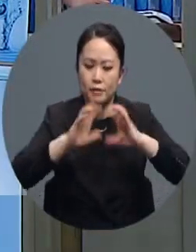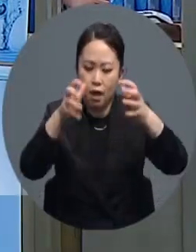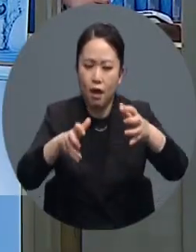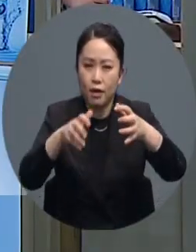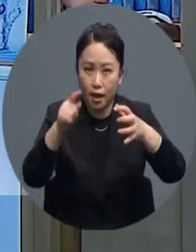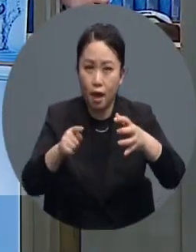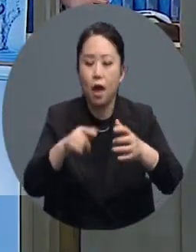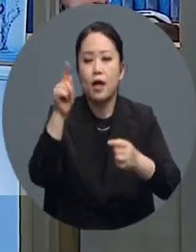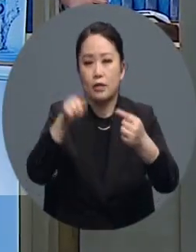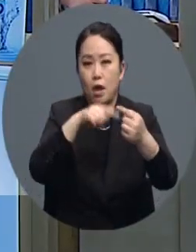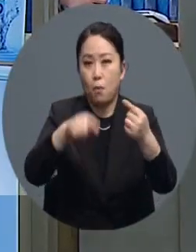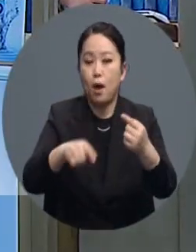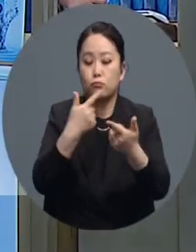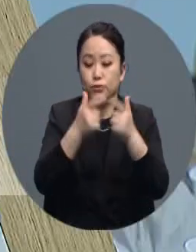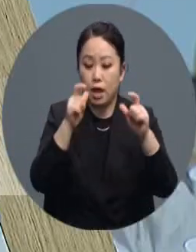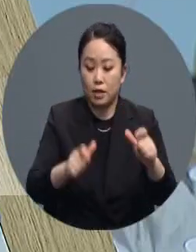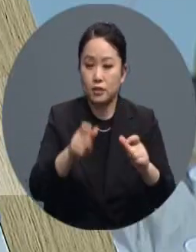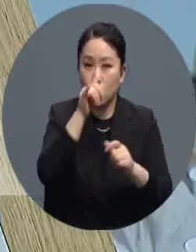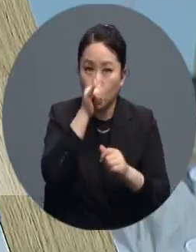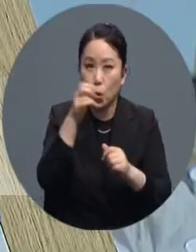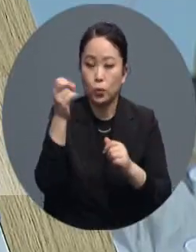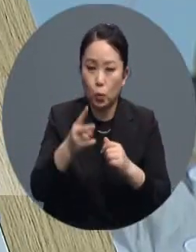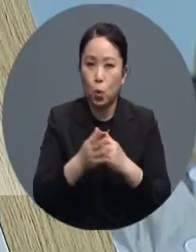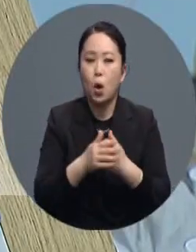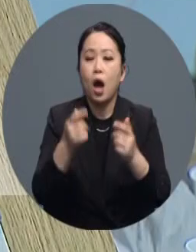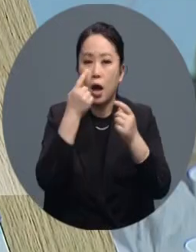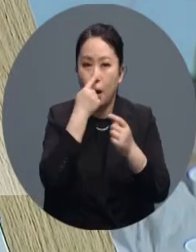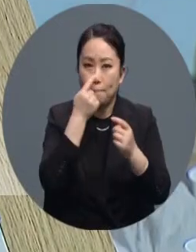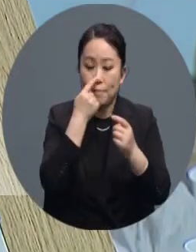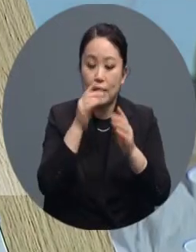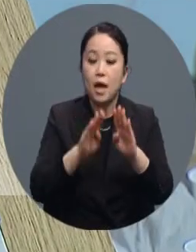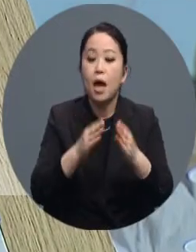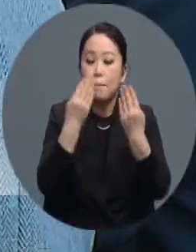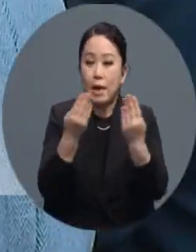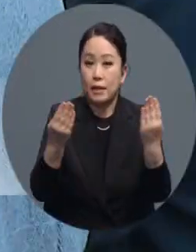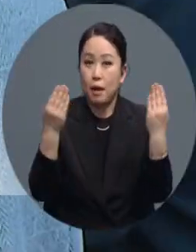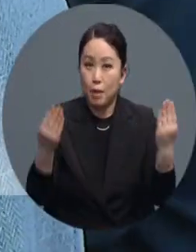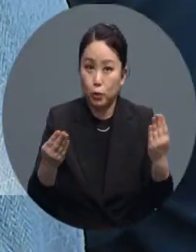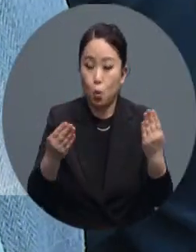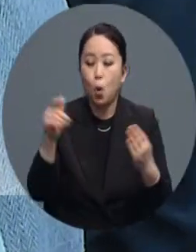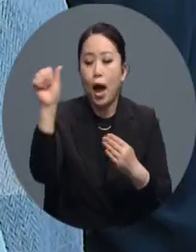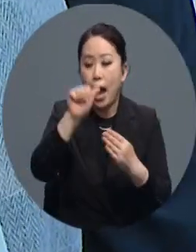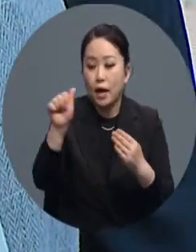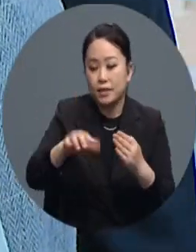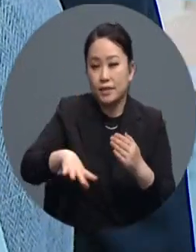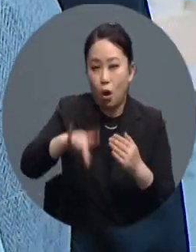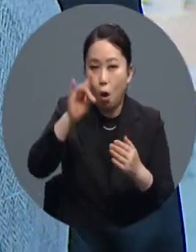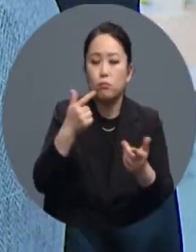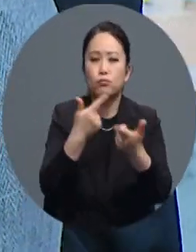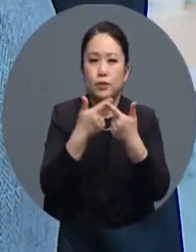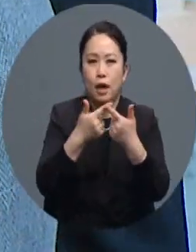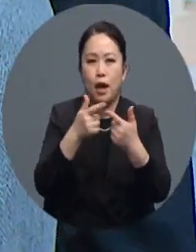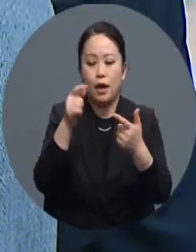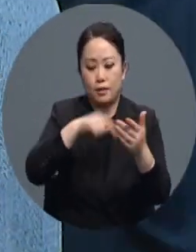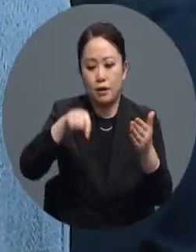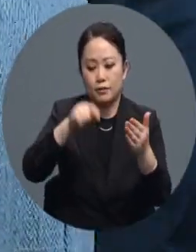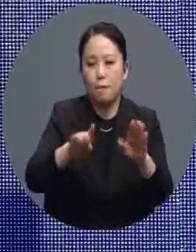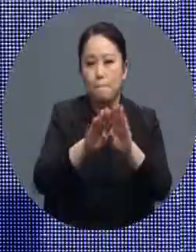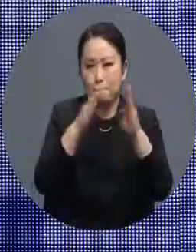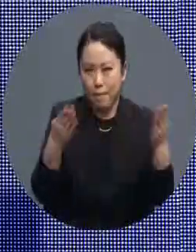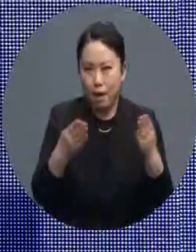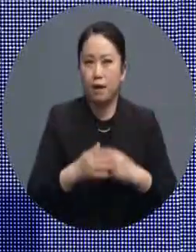열리고 같은 기간 세계 최대 규모의 커피 박람회도 아시아에서 최초로 부산에서 함께 펼쳐집니다.